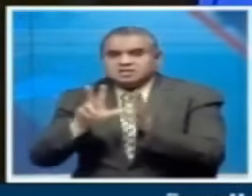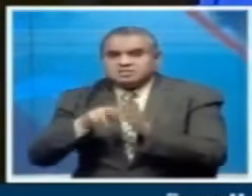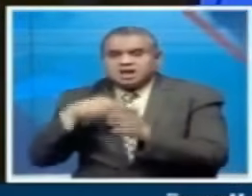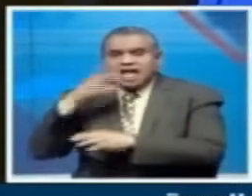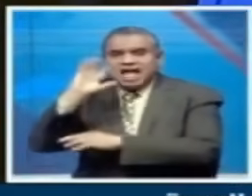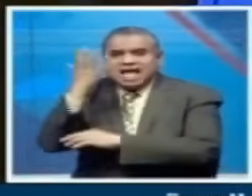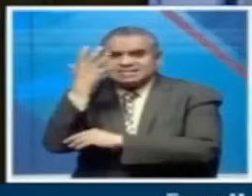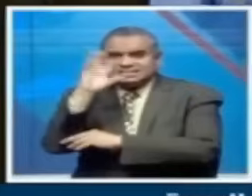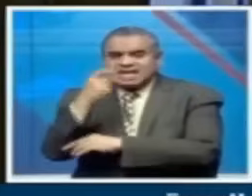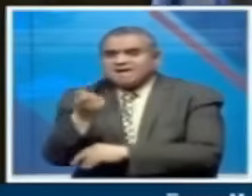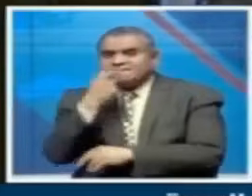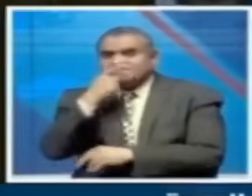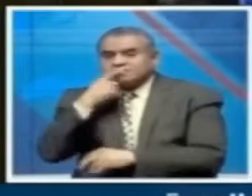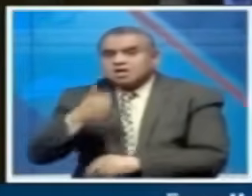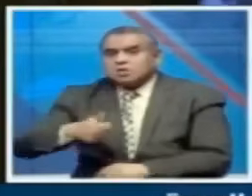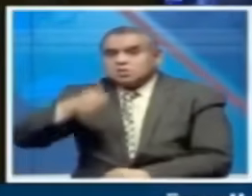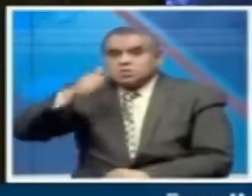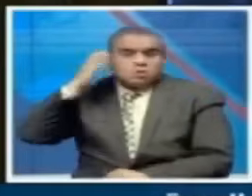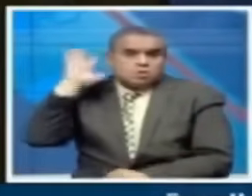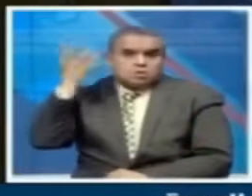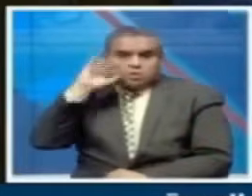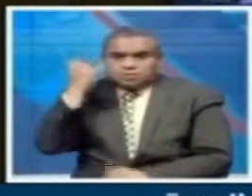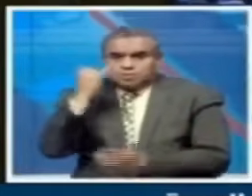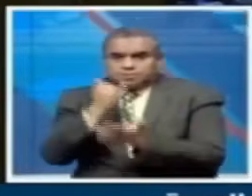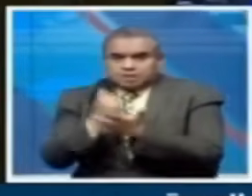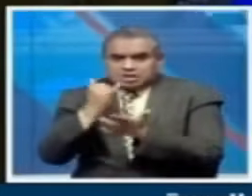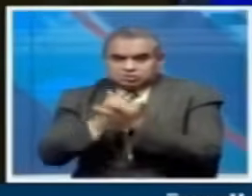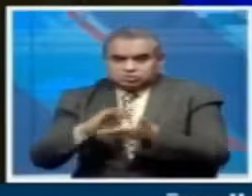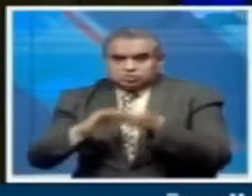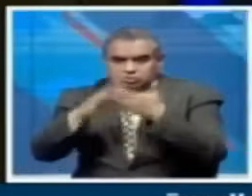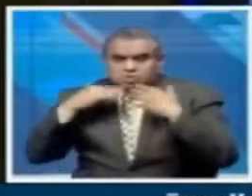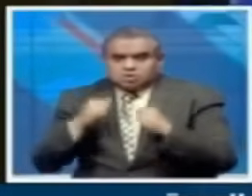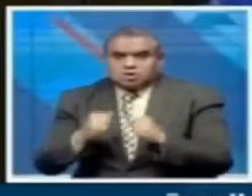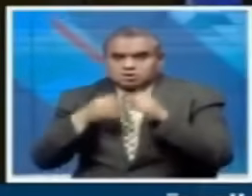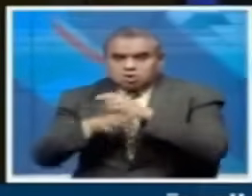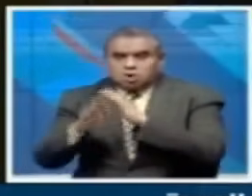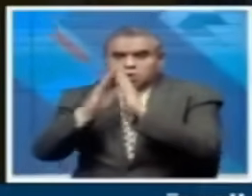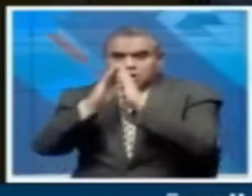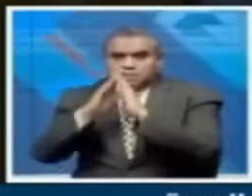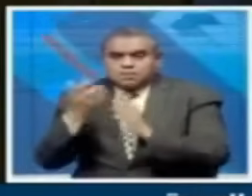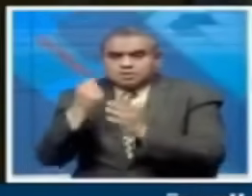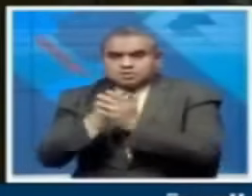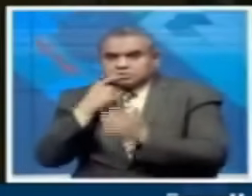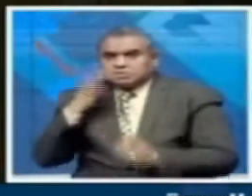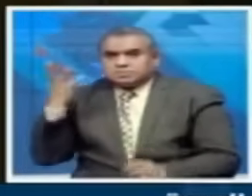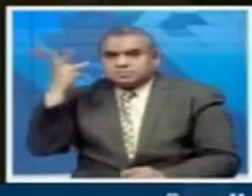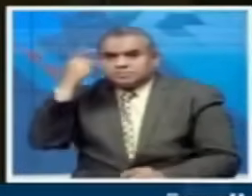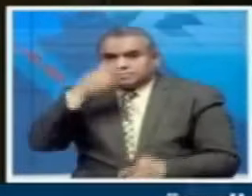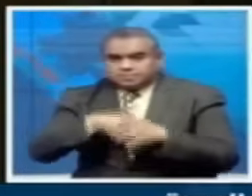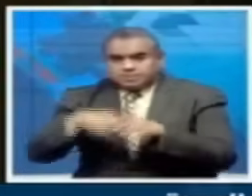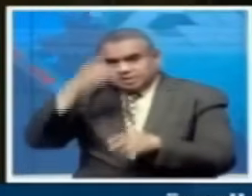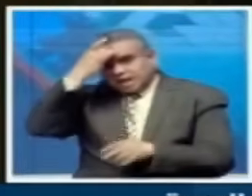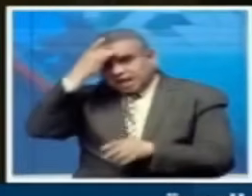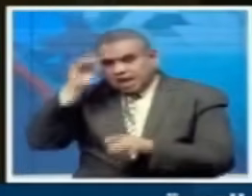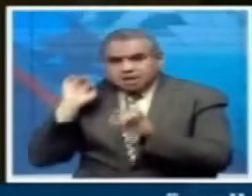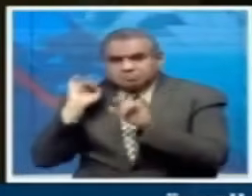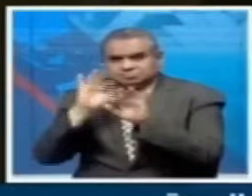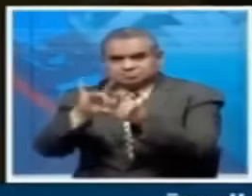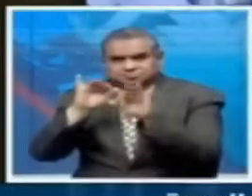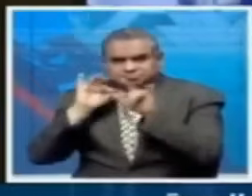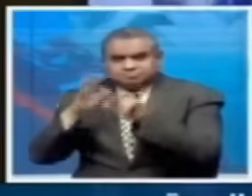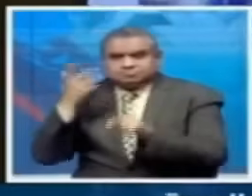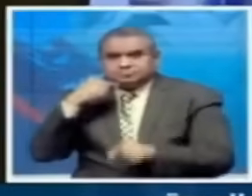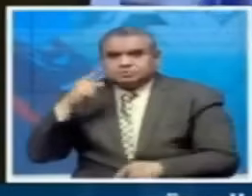والتي تعد جزءا أساسيا من البنية الأساسية الصحية بمصر، ويبلغ عدد المرضى المتردد مترددين عليها